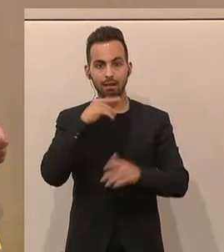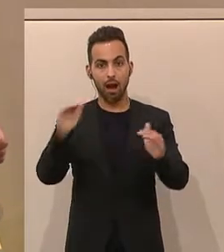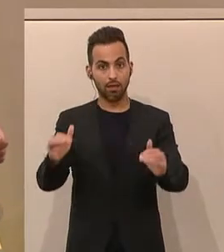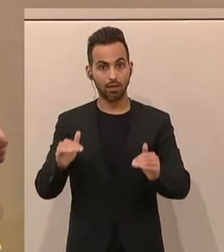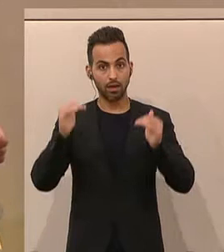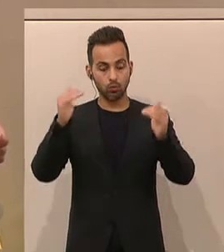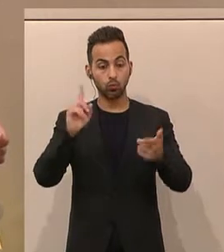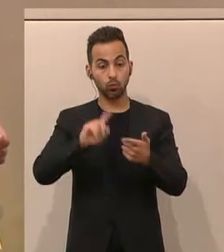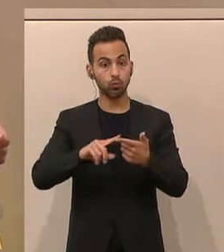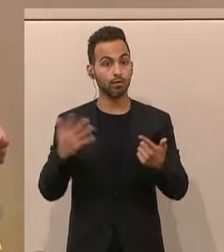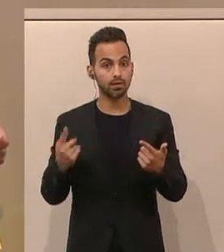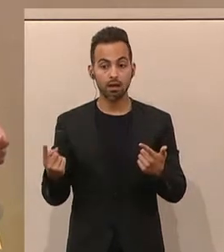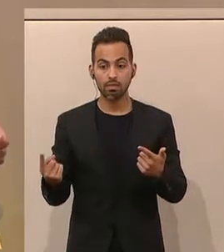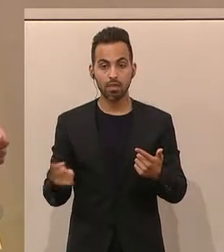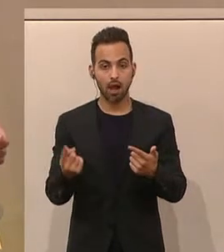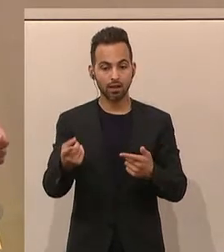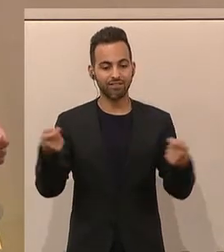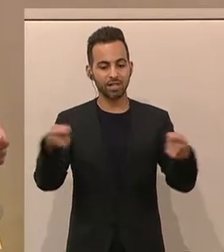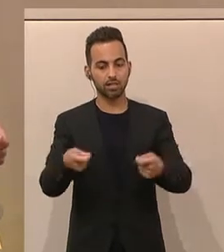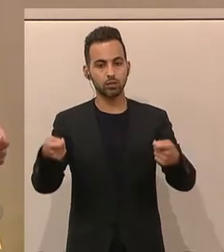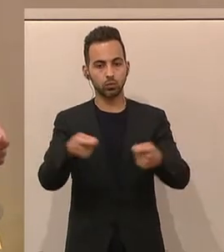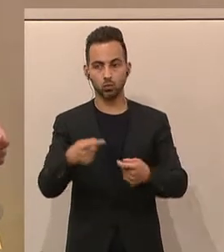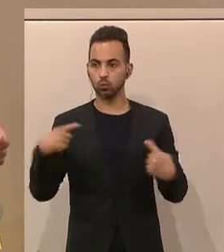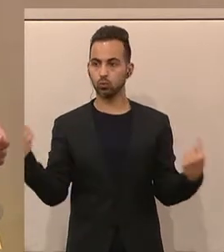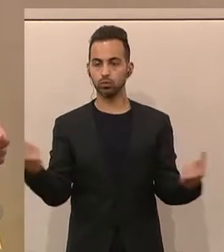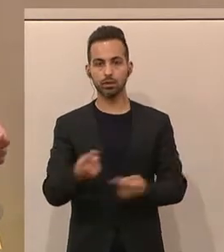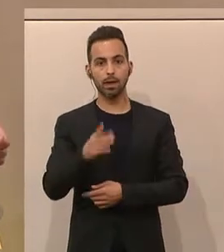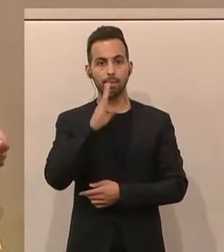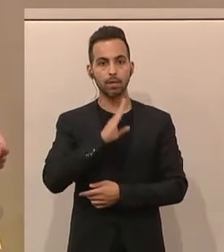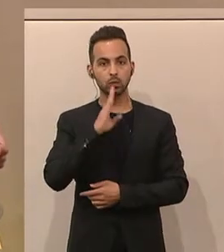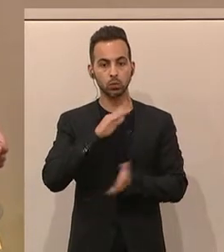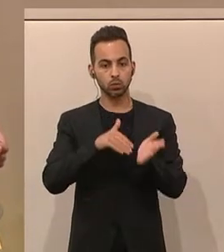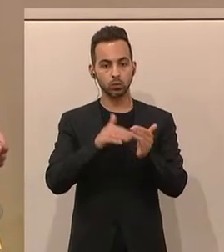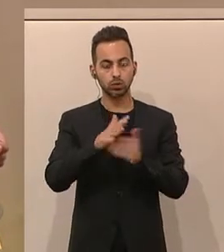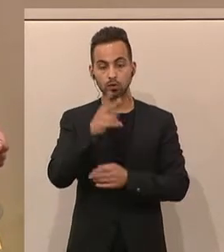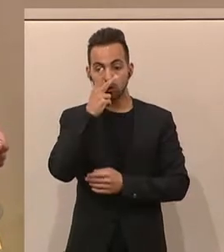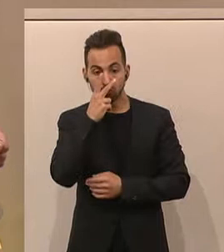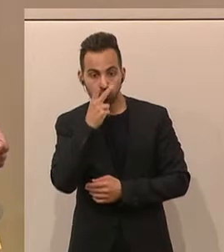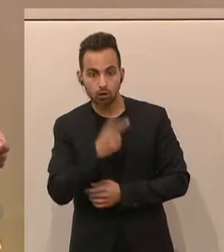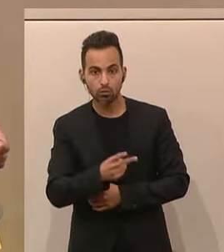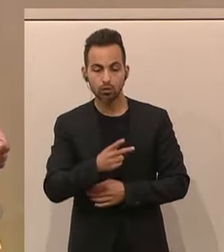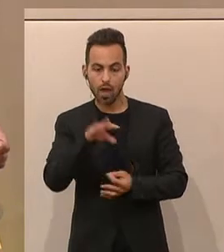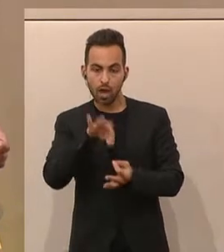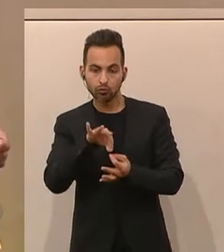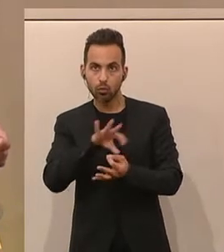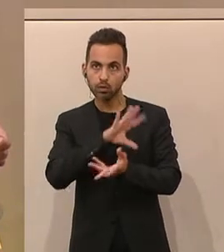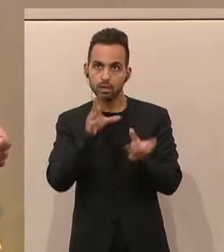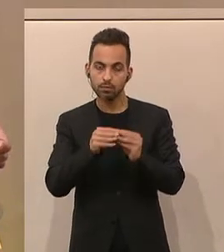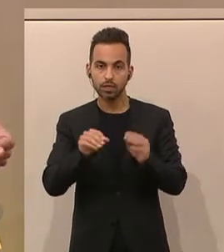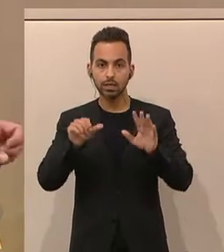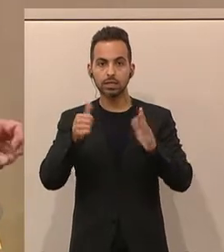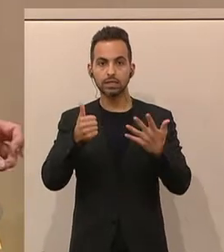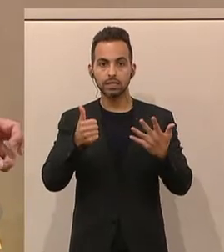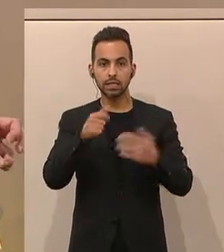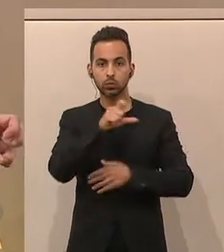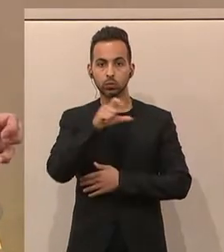nachhaltige Finanzierung unseres Pensionssystems durch eine Hebung einer Einsparung von knapp 650